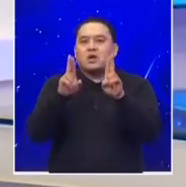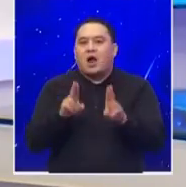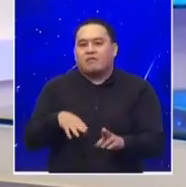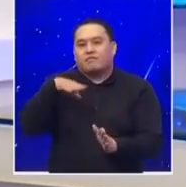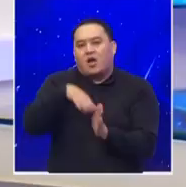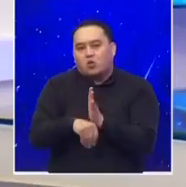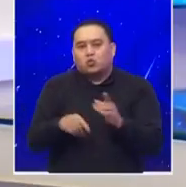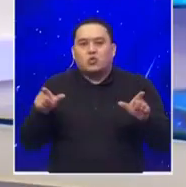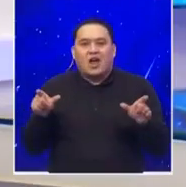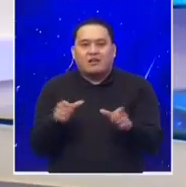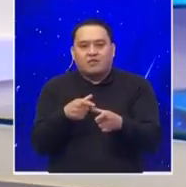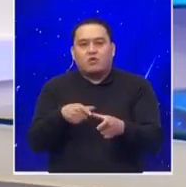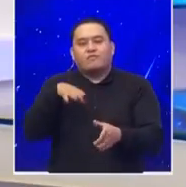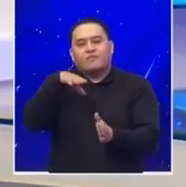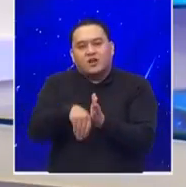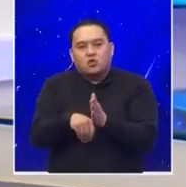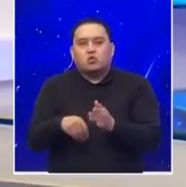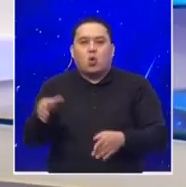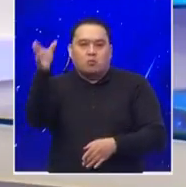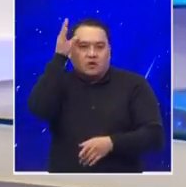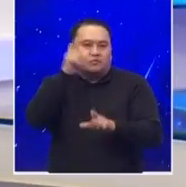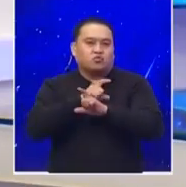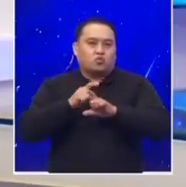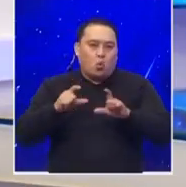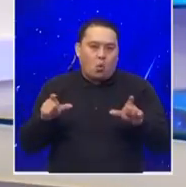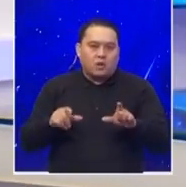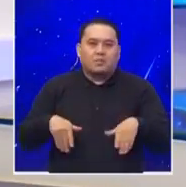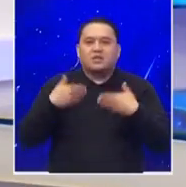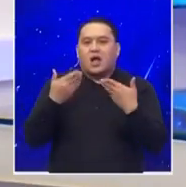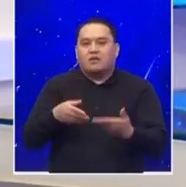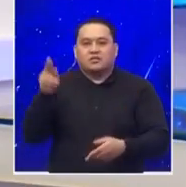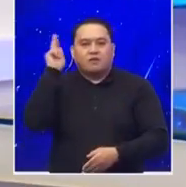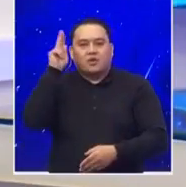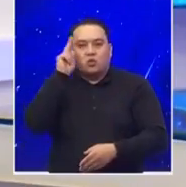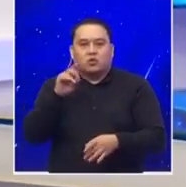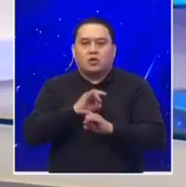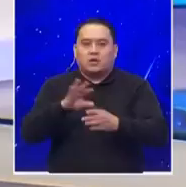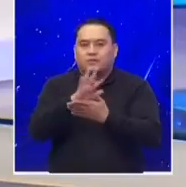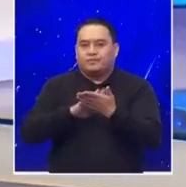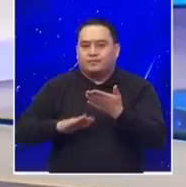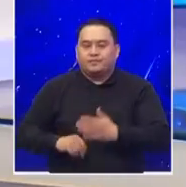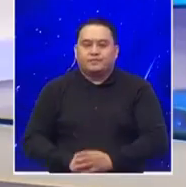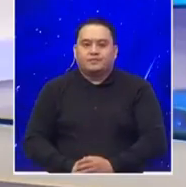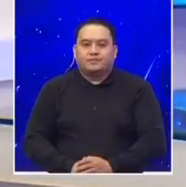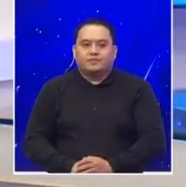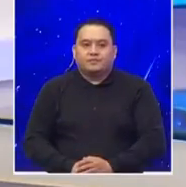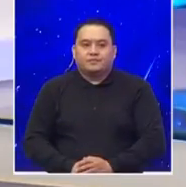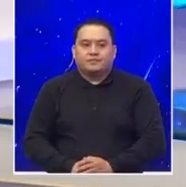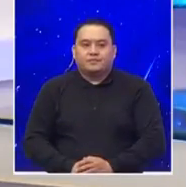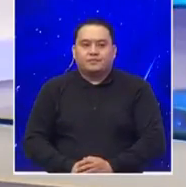и какие ограничения введут в образовательных учреждениях на предстоящих занятиях, узнавала наша съемочная